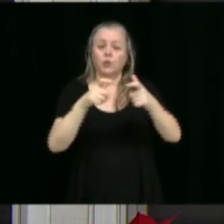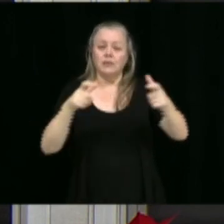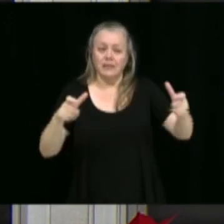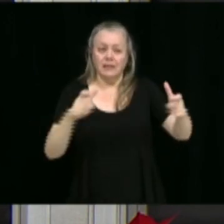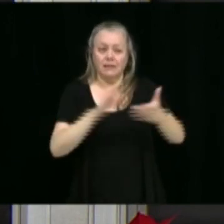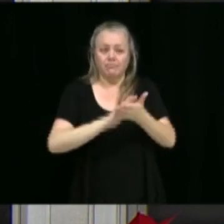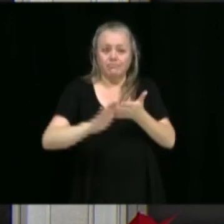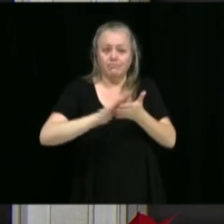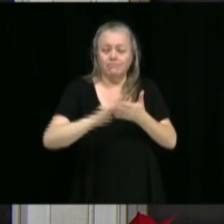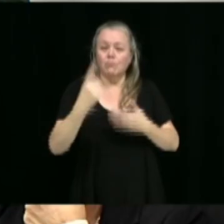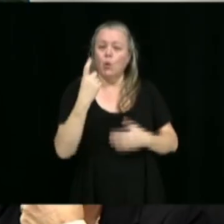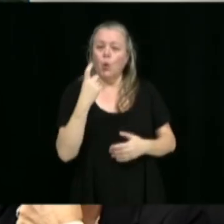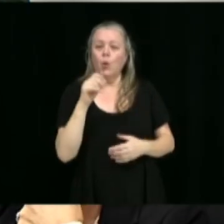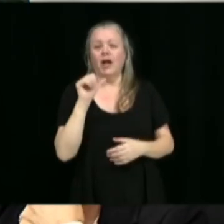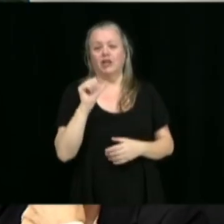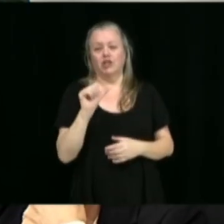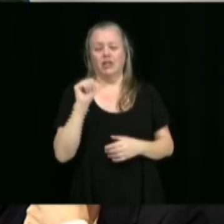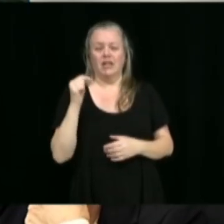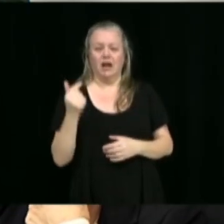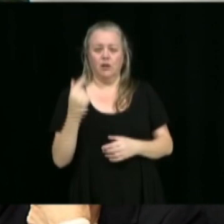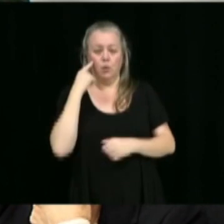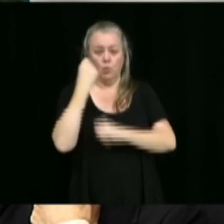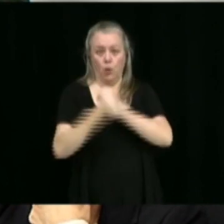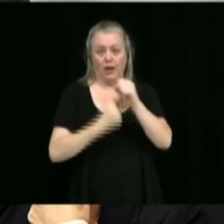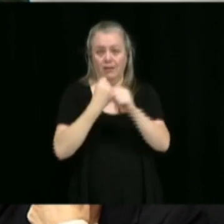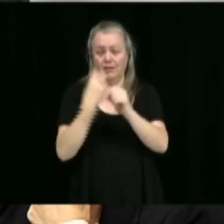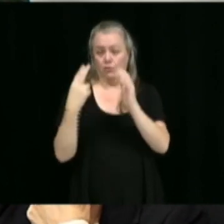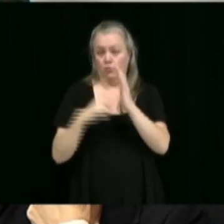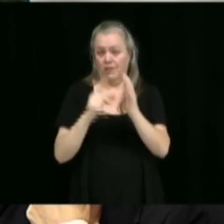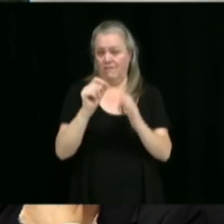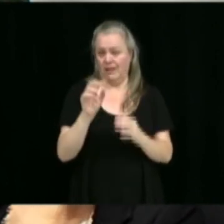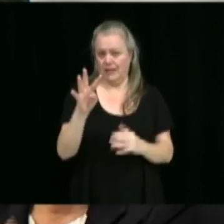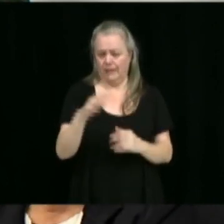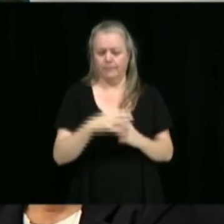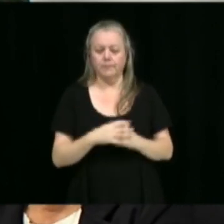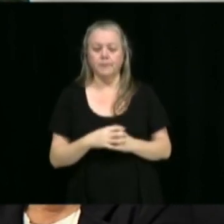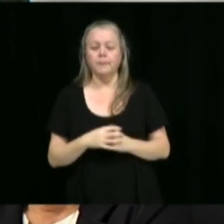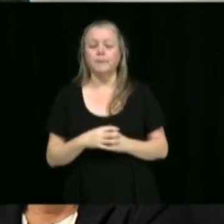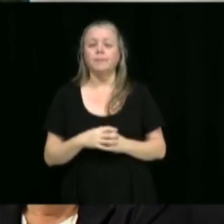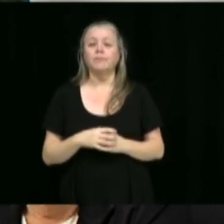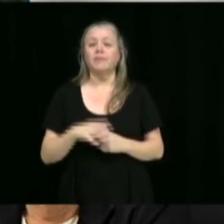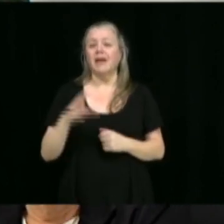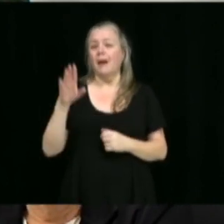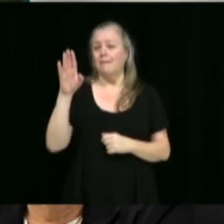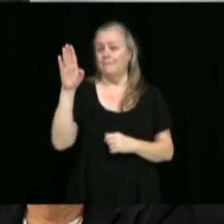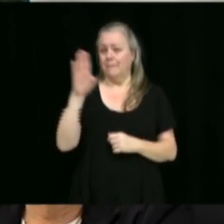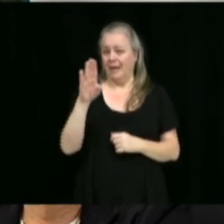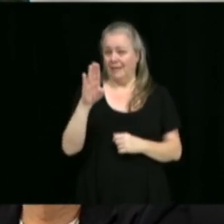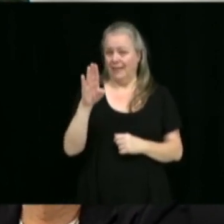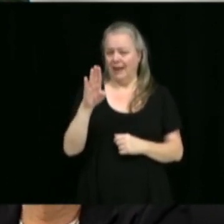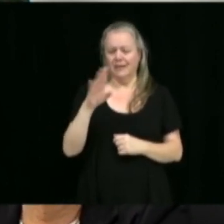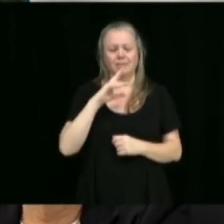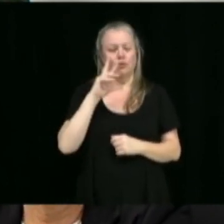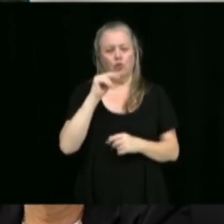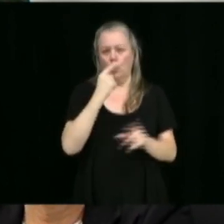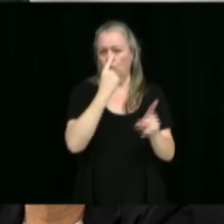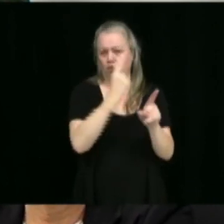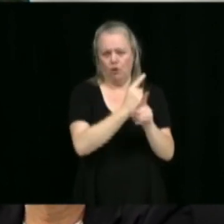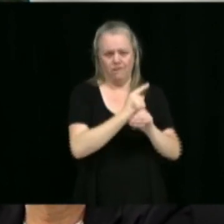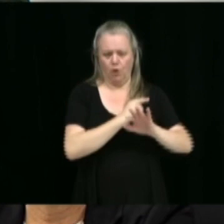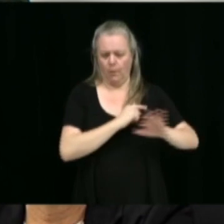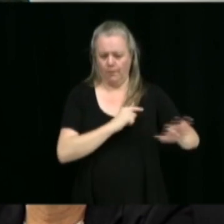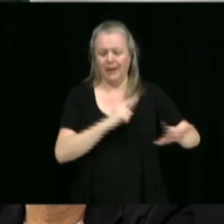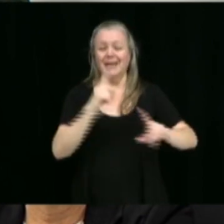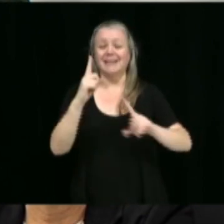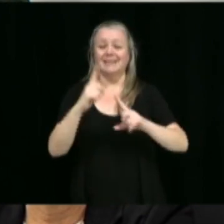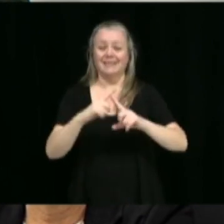l'année 2024. La Ville a reçu des prix pour divers produits de la part de Bentag, qui est non conforme, de Techno